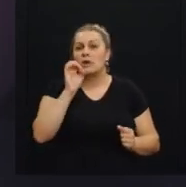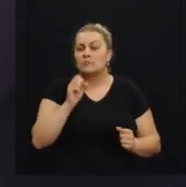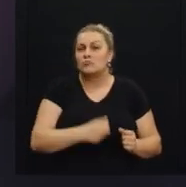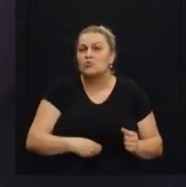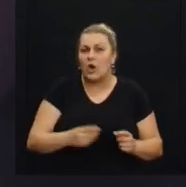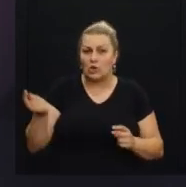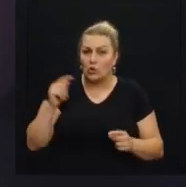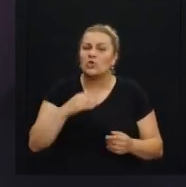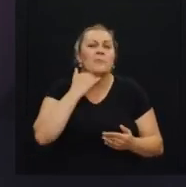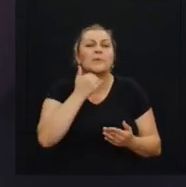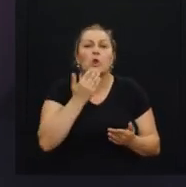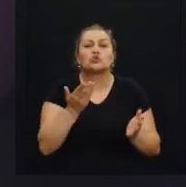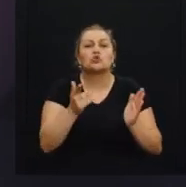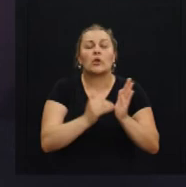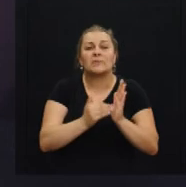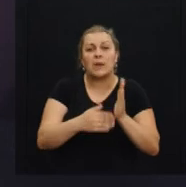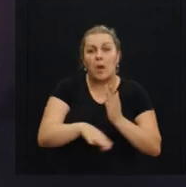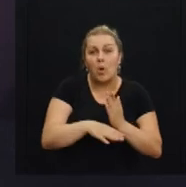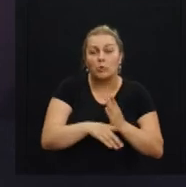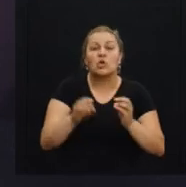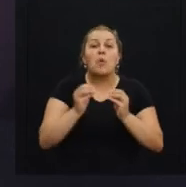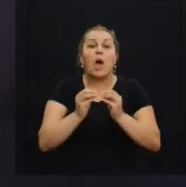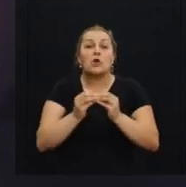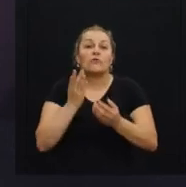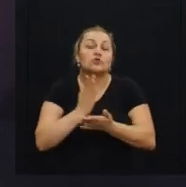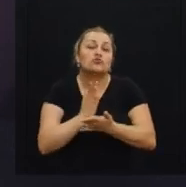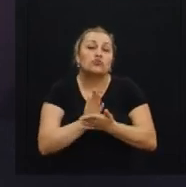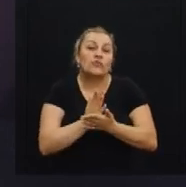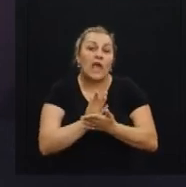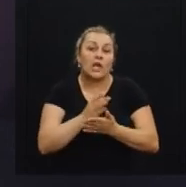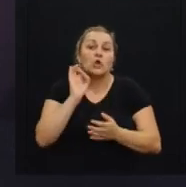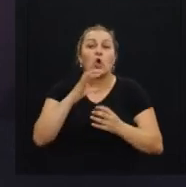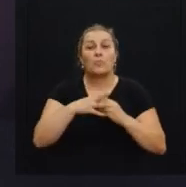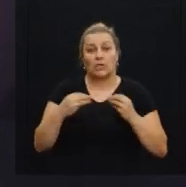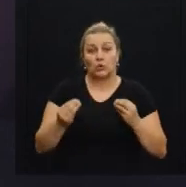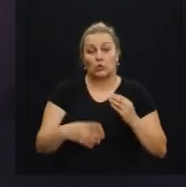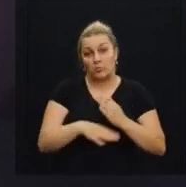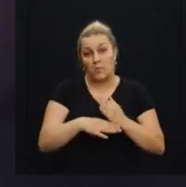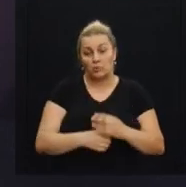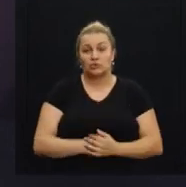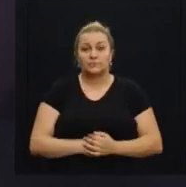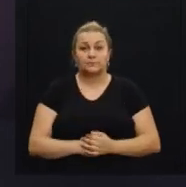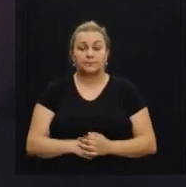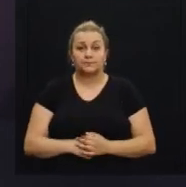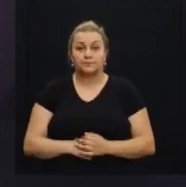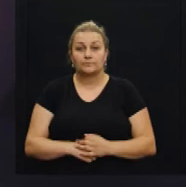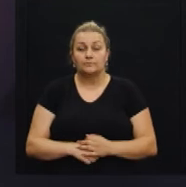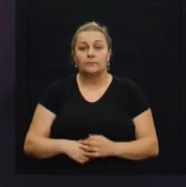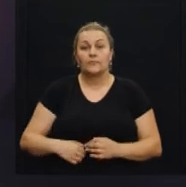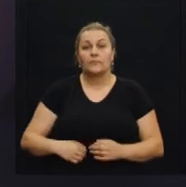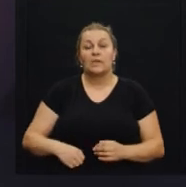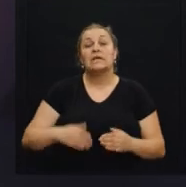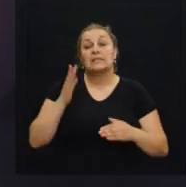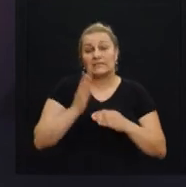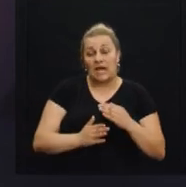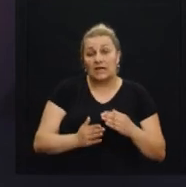bilo kakvi vid pomoći traži, jer Banović je tu uvijek dobri duh. Da, nedavno smo bili zajedno. Treće bojne. Tako je, Stipe.